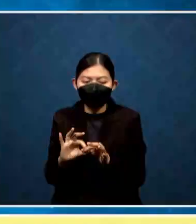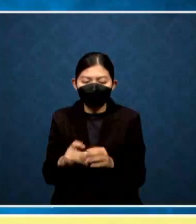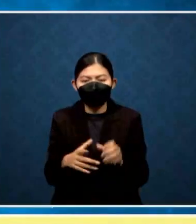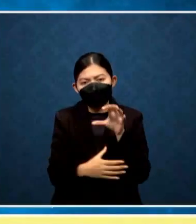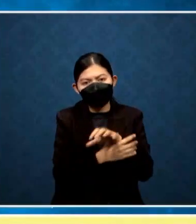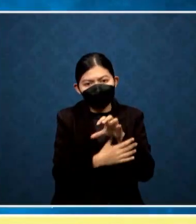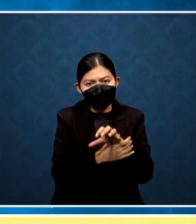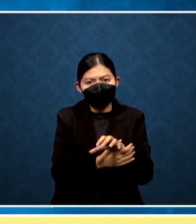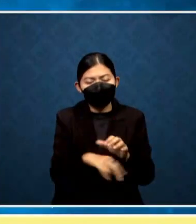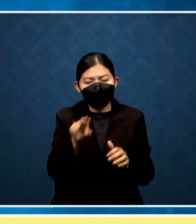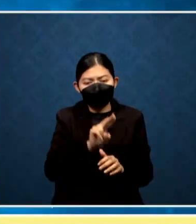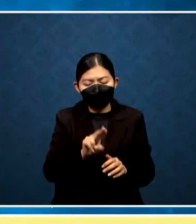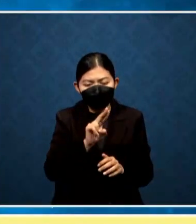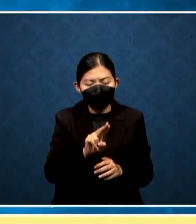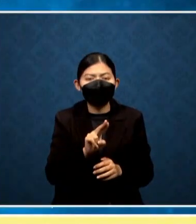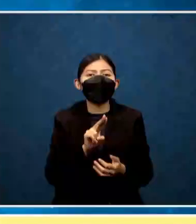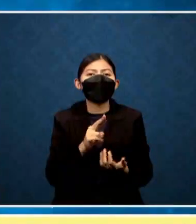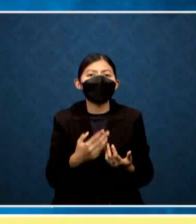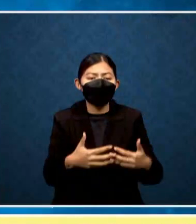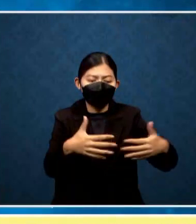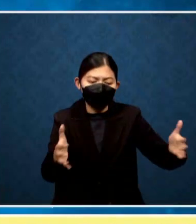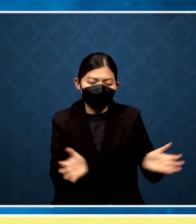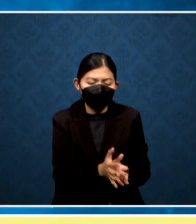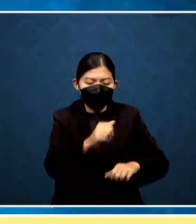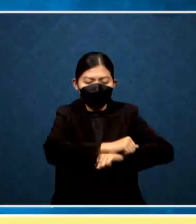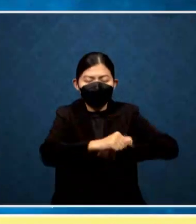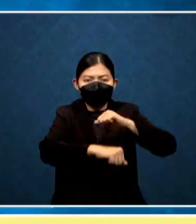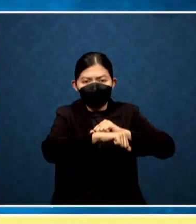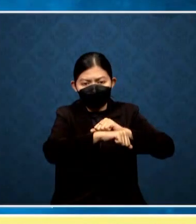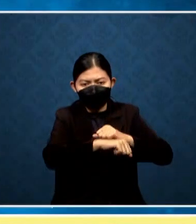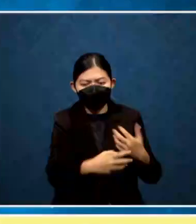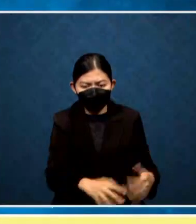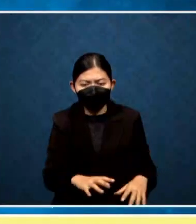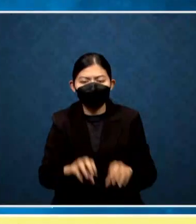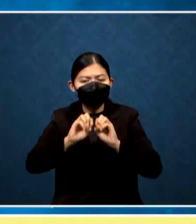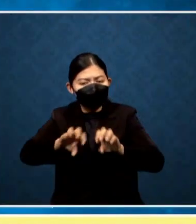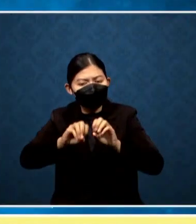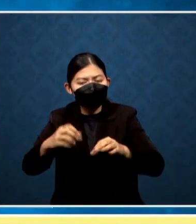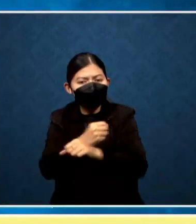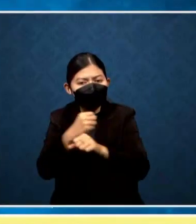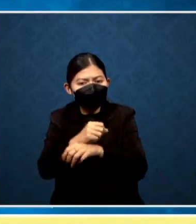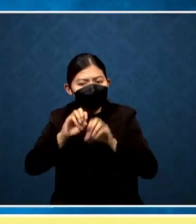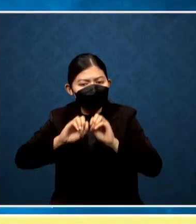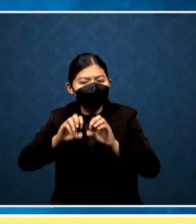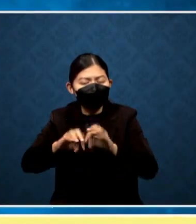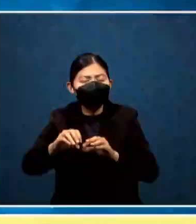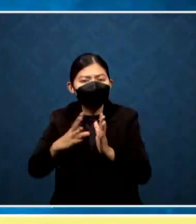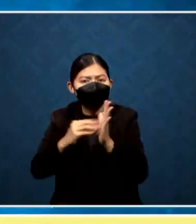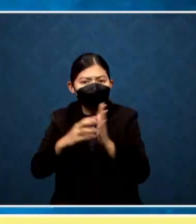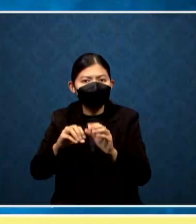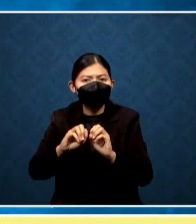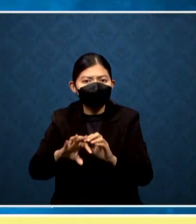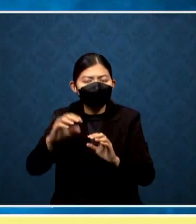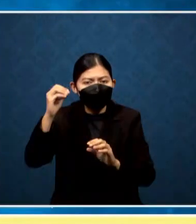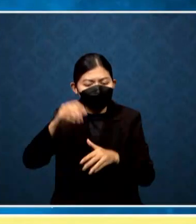บัญัติรมทั้งให้มีการสรางความตระหนักและความรู้ไ bitsพในการติดตั้งบอห ดัก